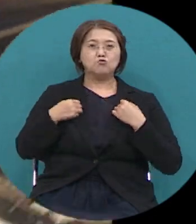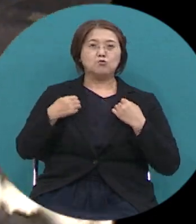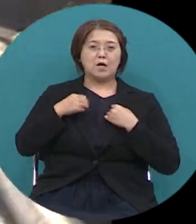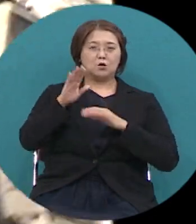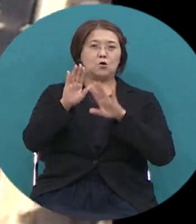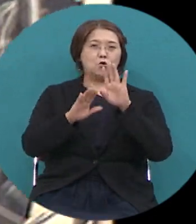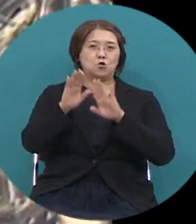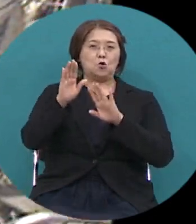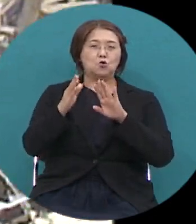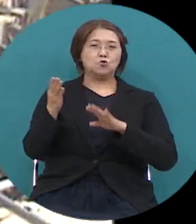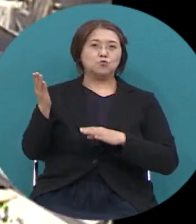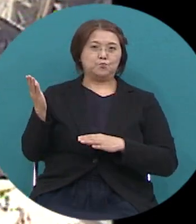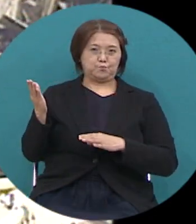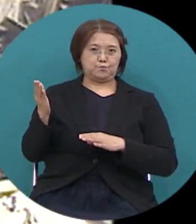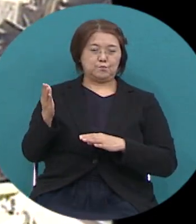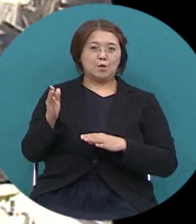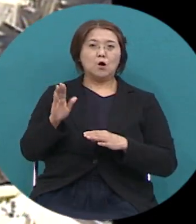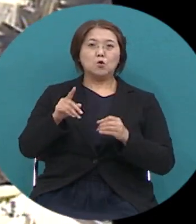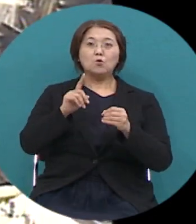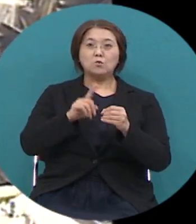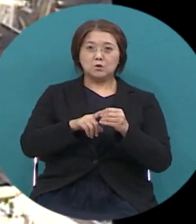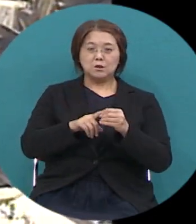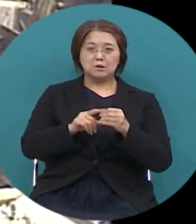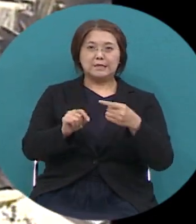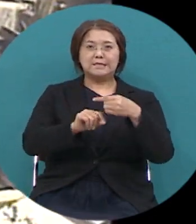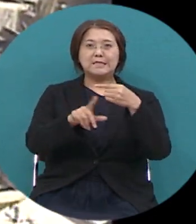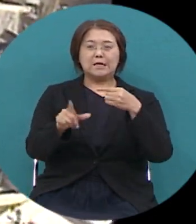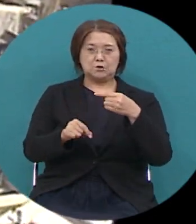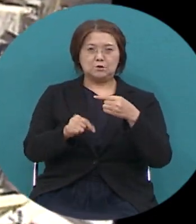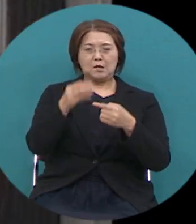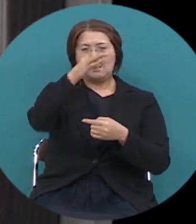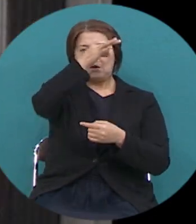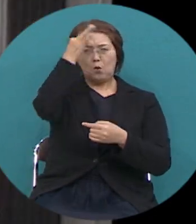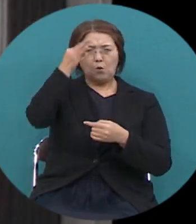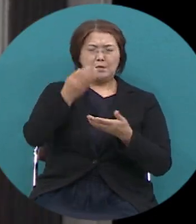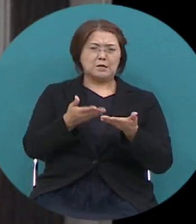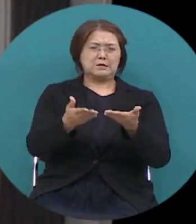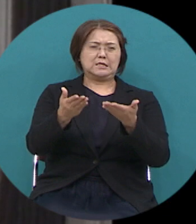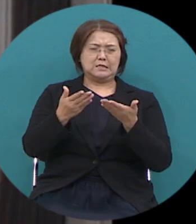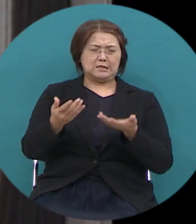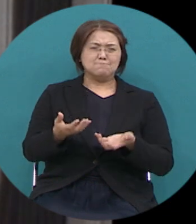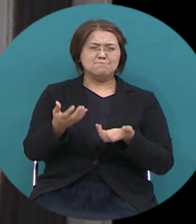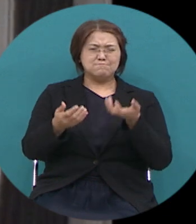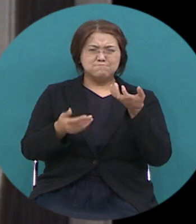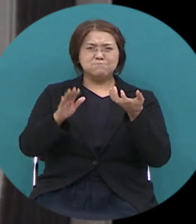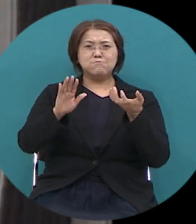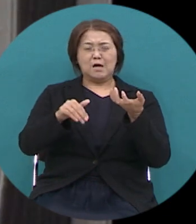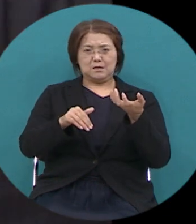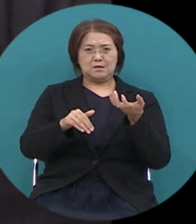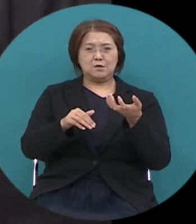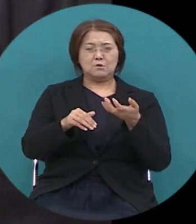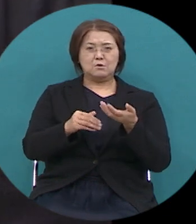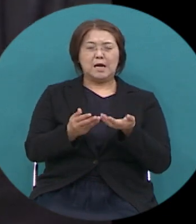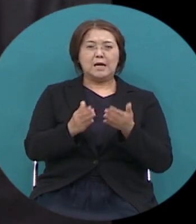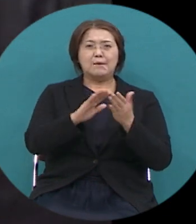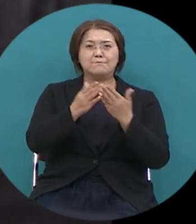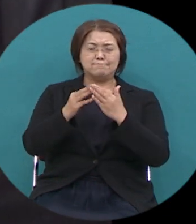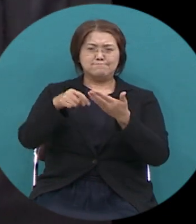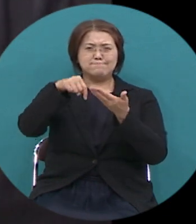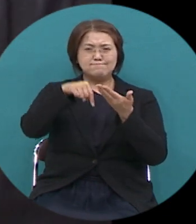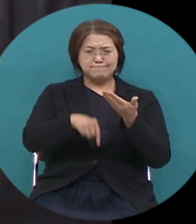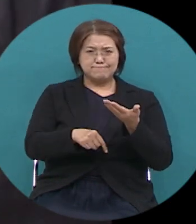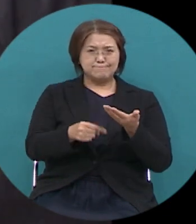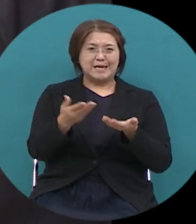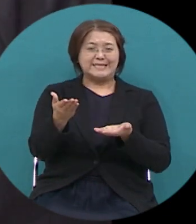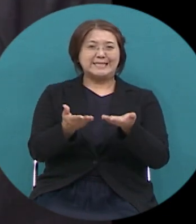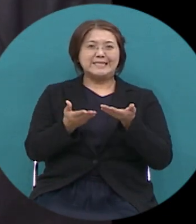。この年の1月、阪神・淡路大震災が発生したことから、都市直下型の地震が発